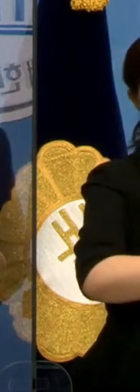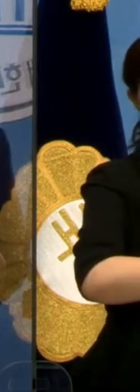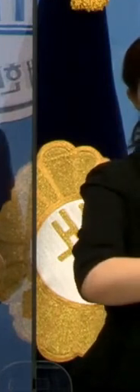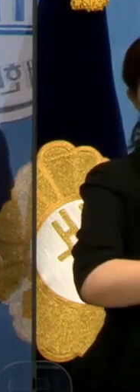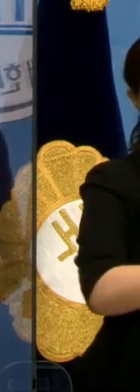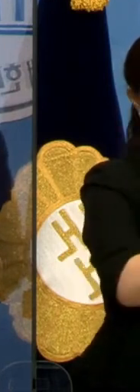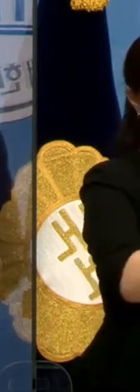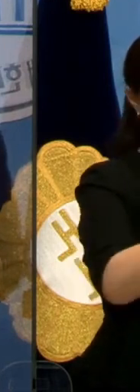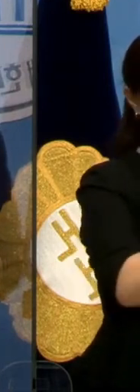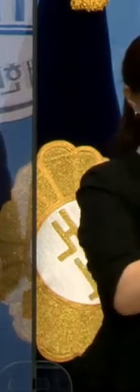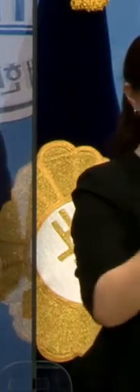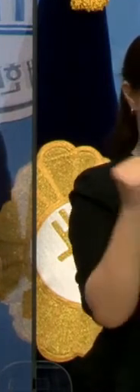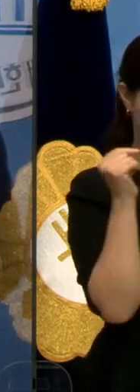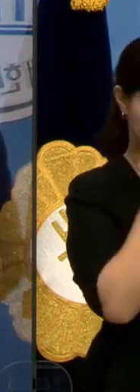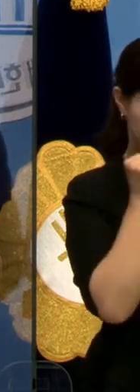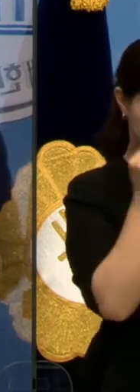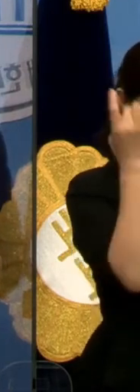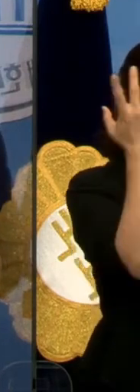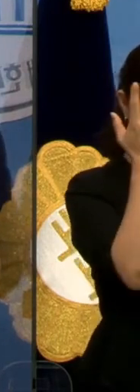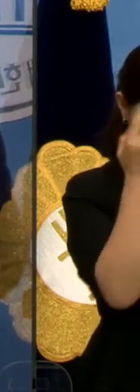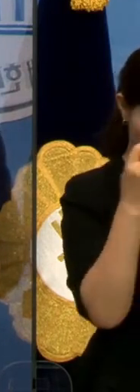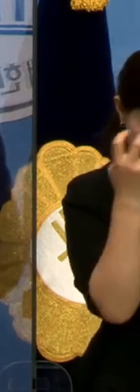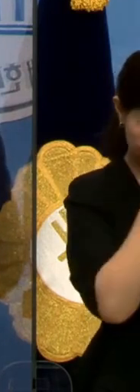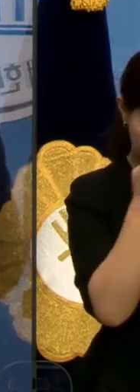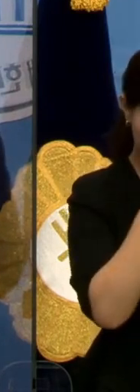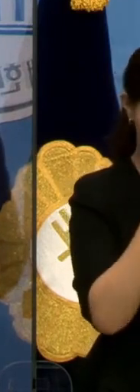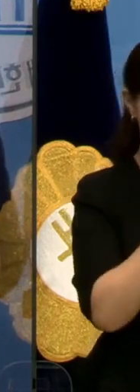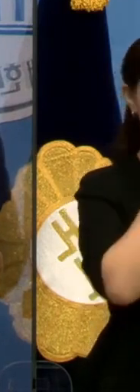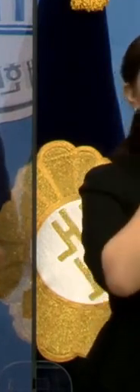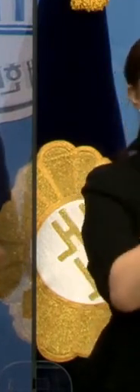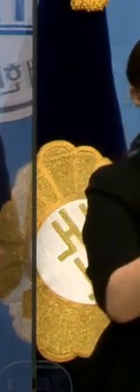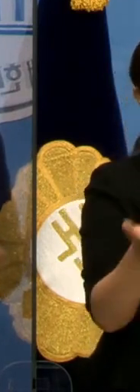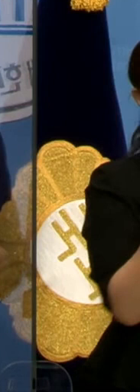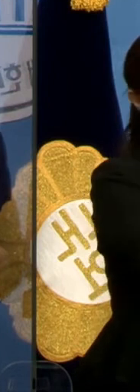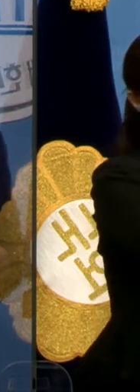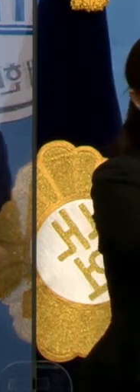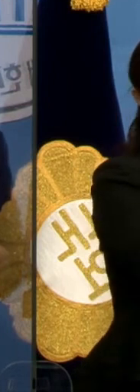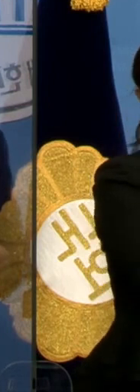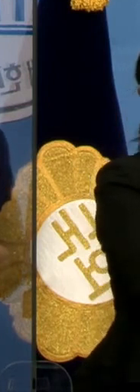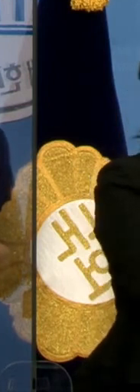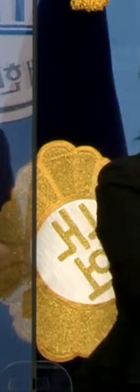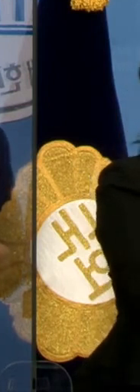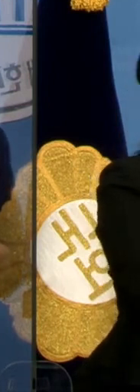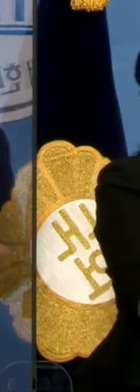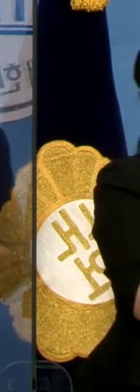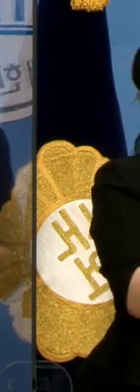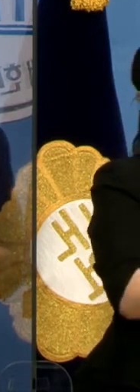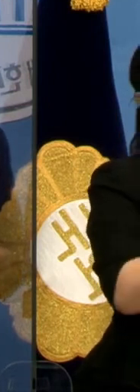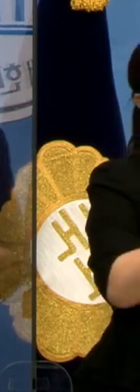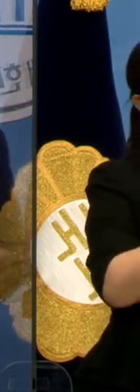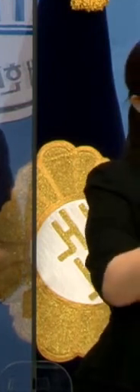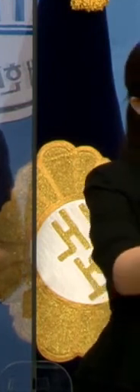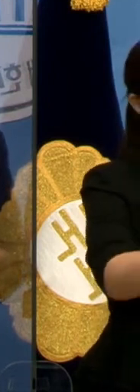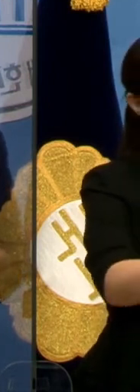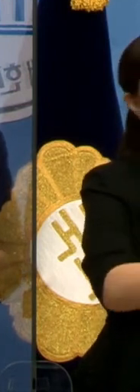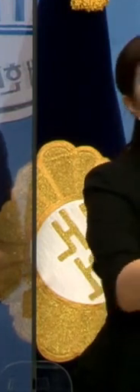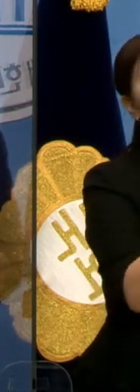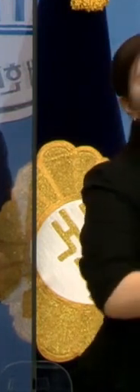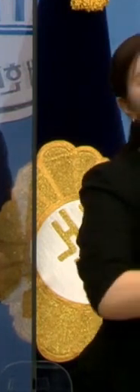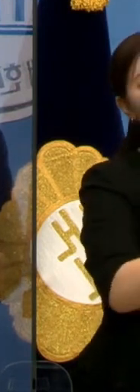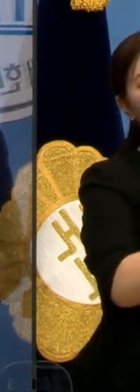따라 저소득층 중심으로 입주해 왔고 시간이 지나면서 공공임대주택의 질이 낮아지고 그것을